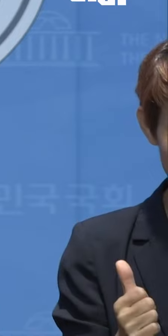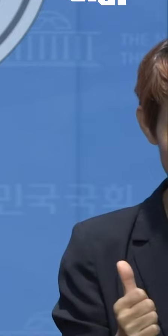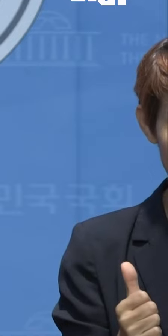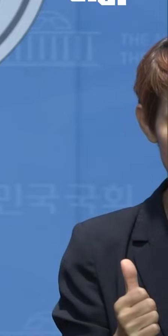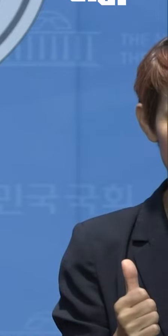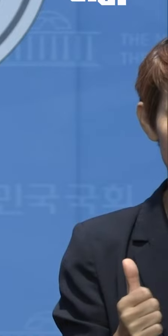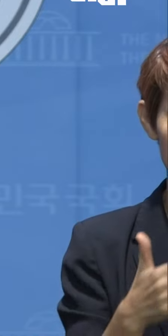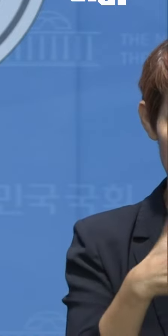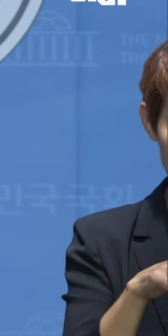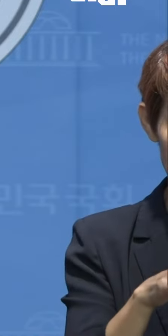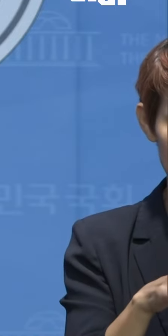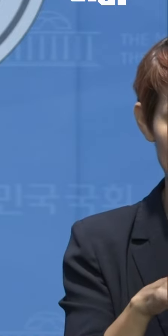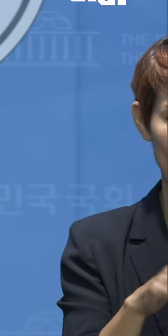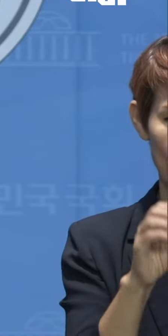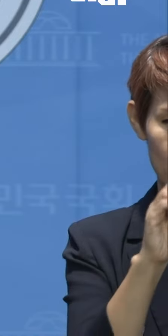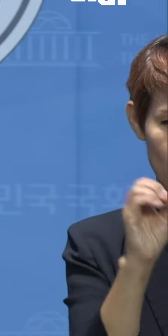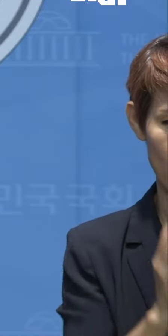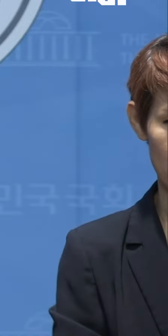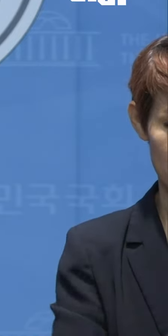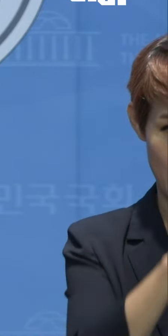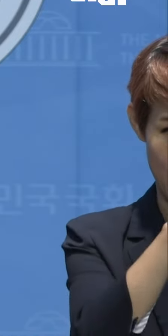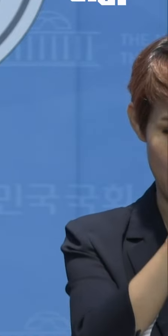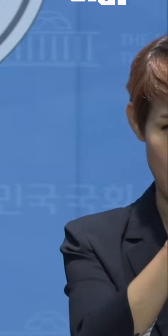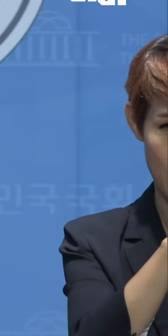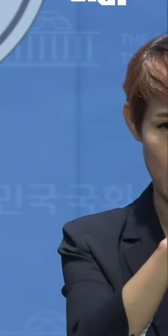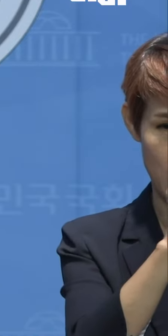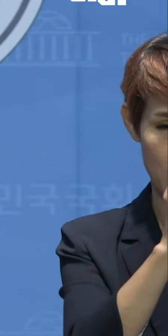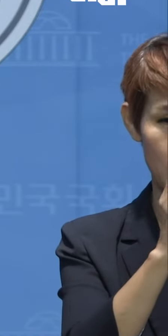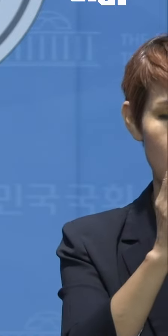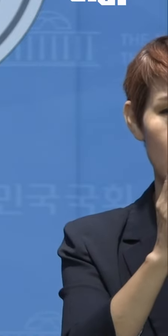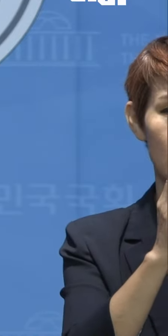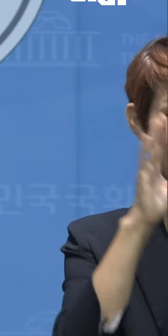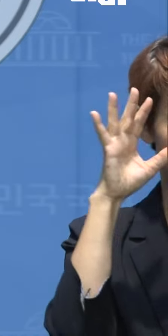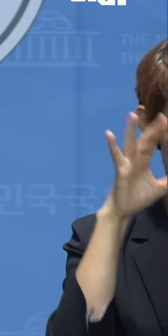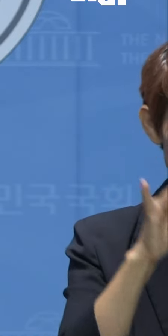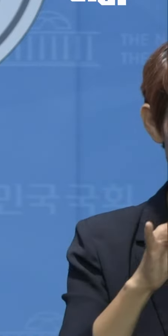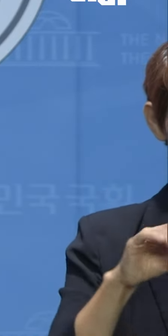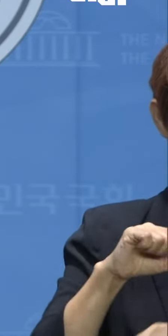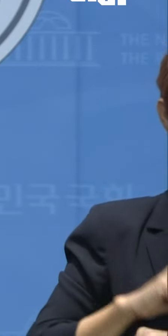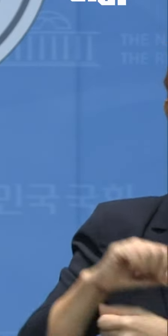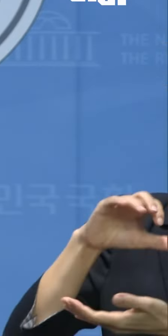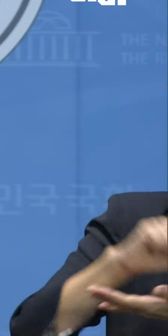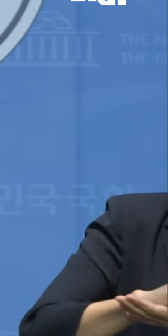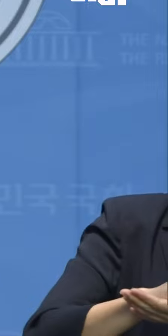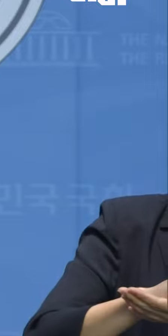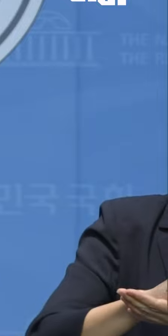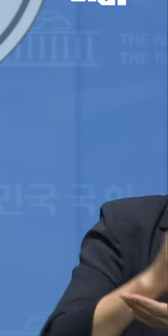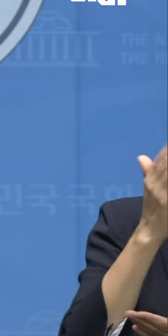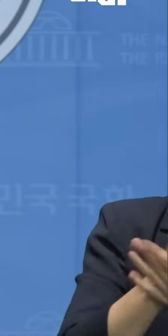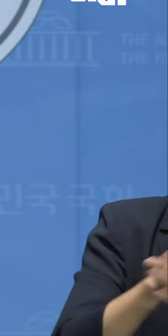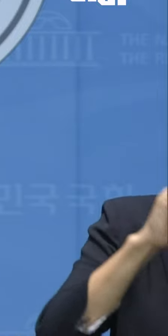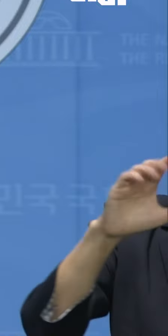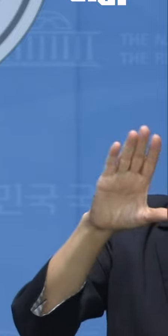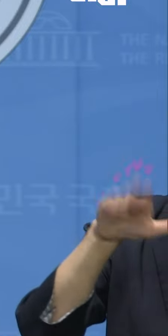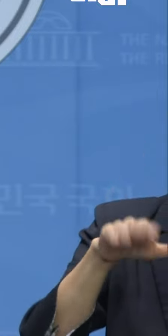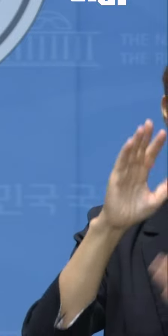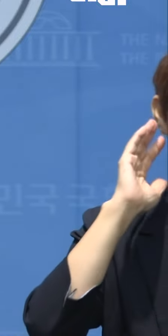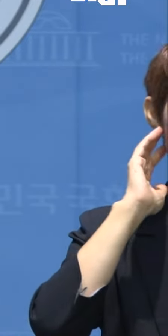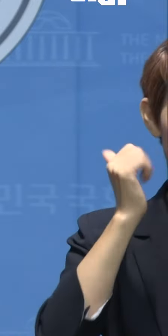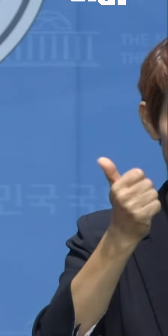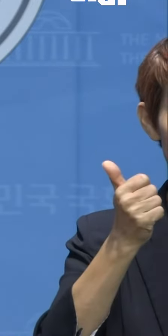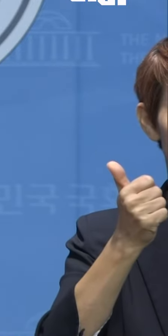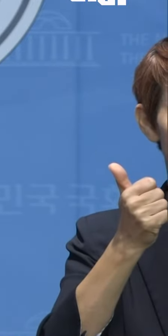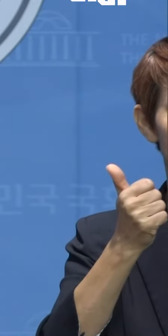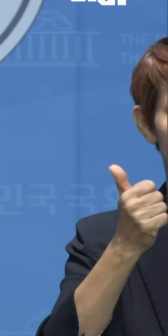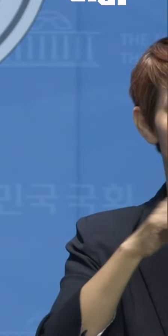재적위원 과반수의 찬성으로 개념의 해제를 요구한 요구할 때에는 대통령은이를 해제해야 한다고